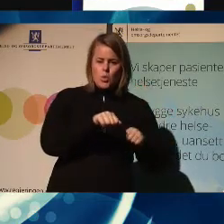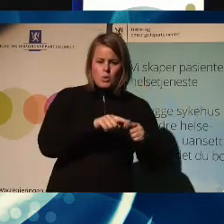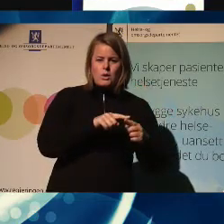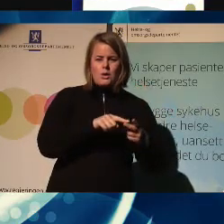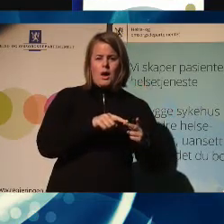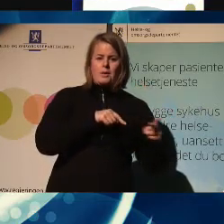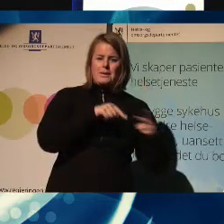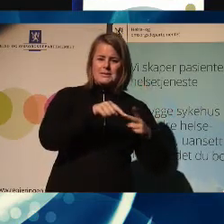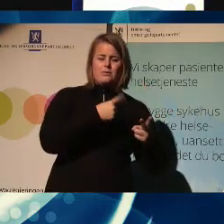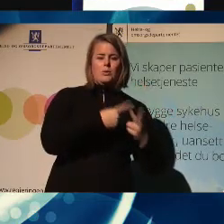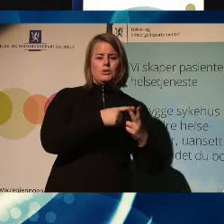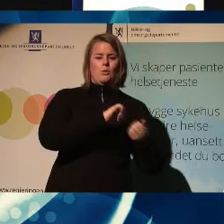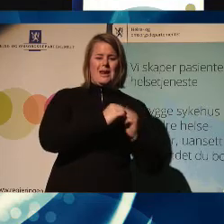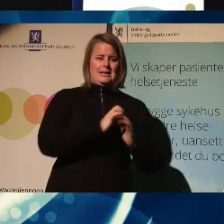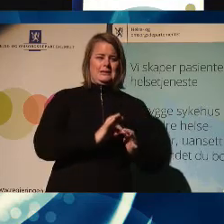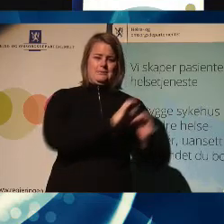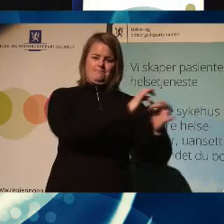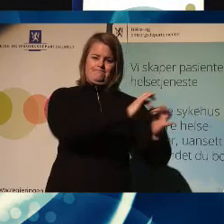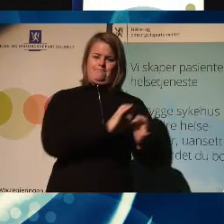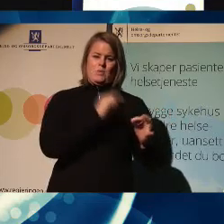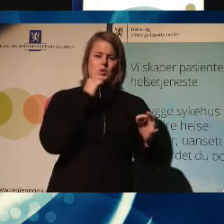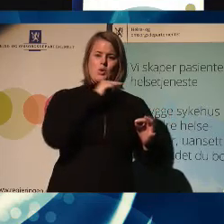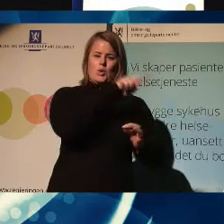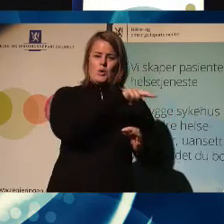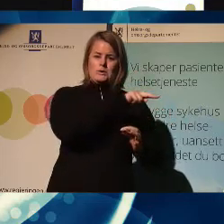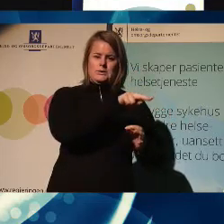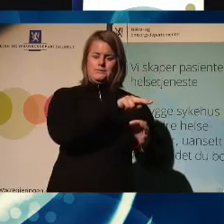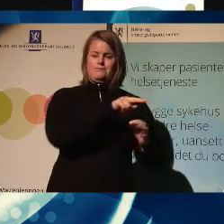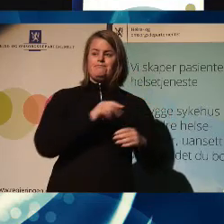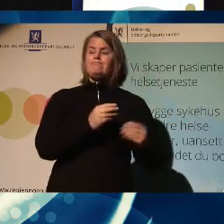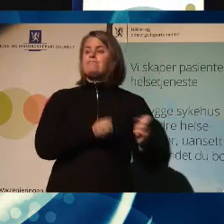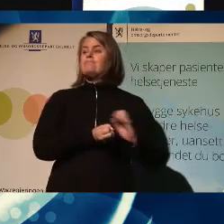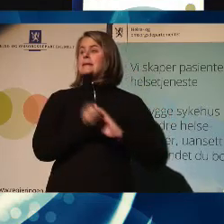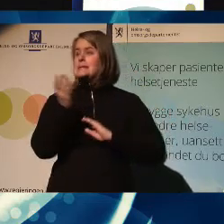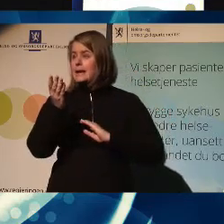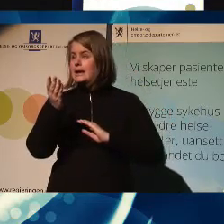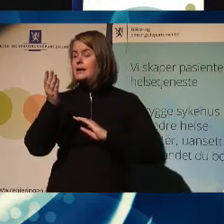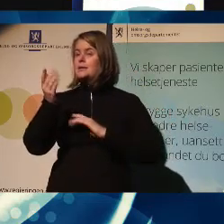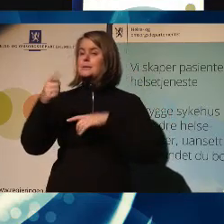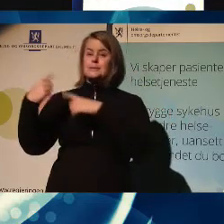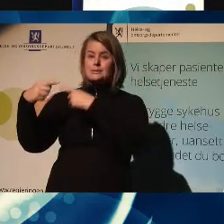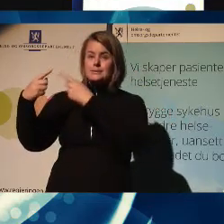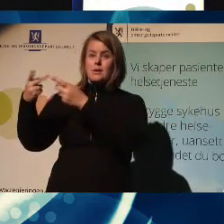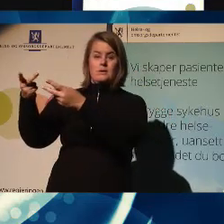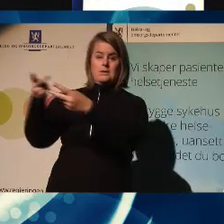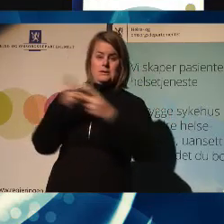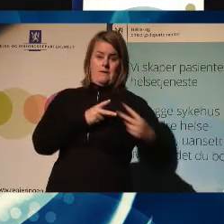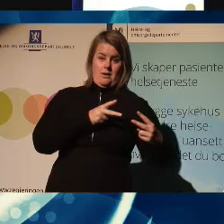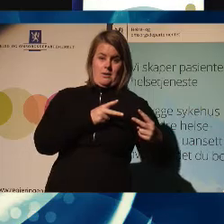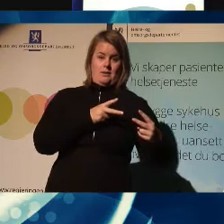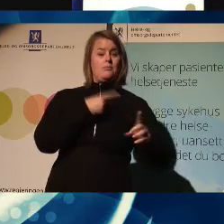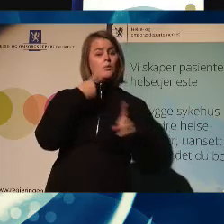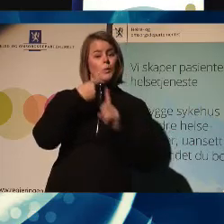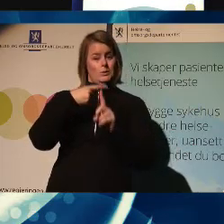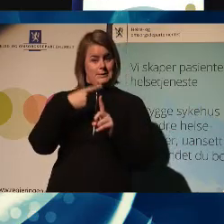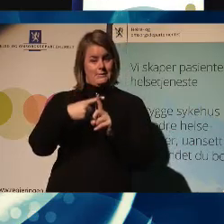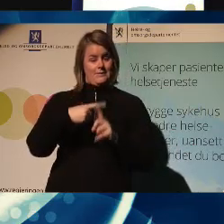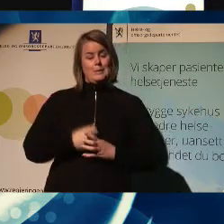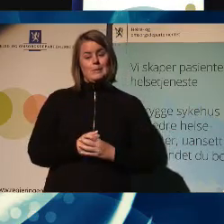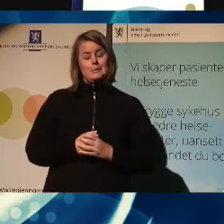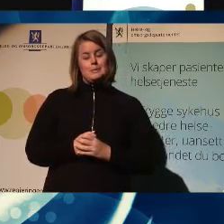og politisk. Det gikk en liten stund, og vi fikk svar tilbake, og det var et positivt